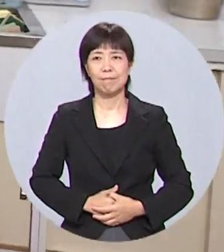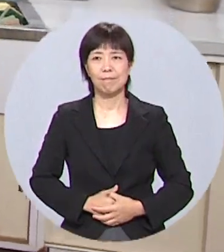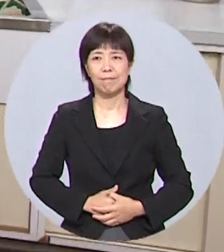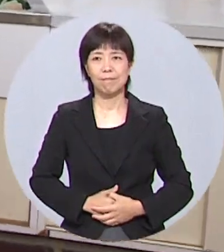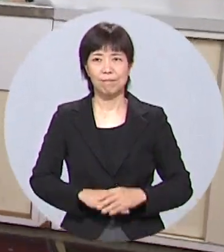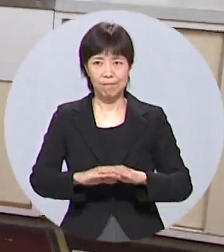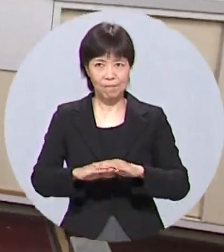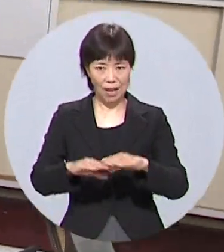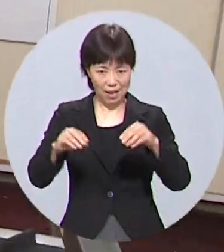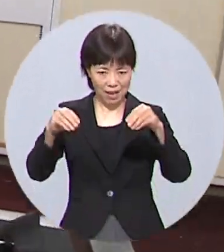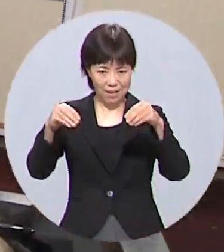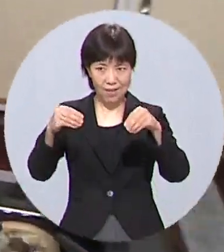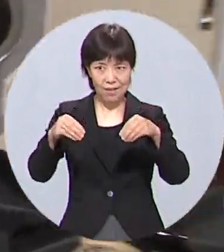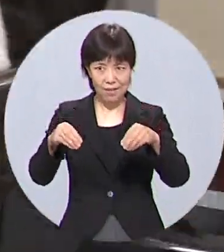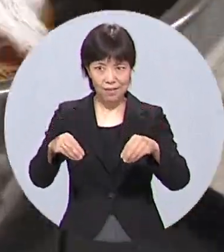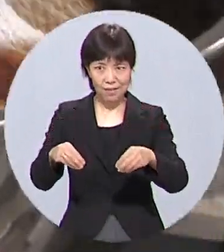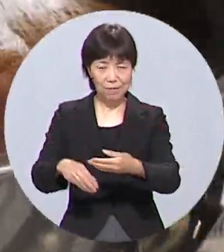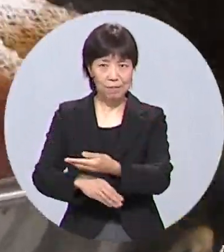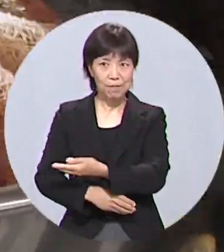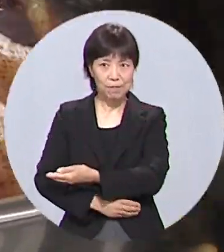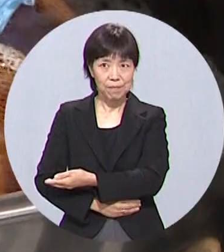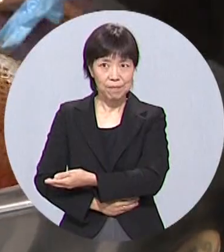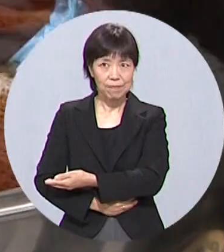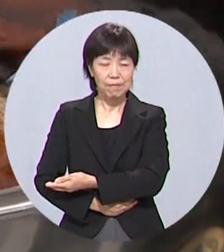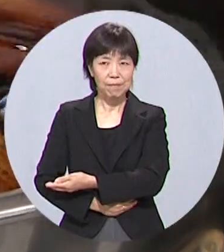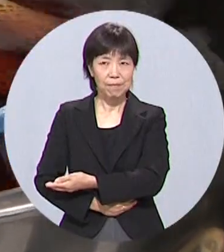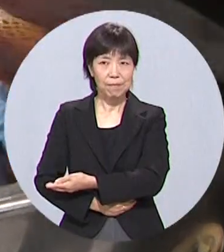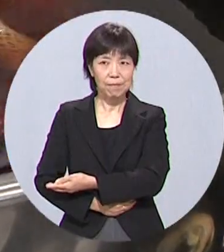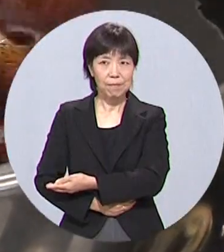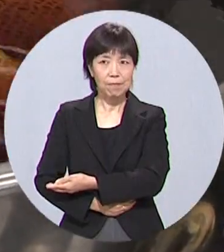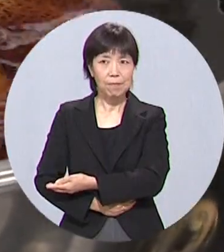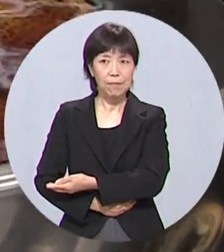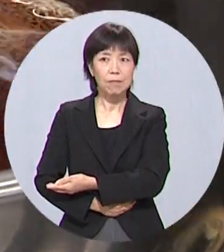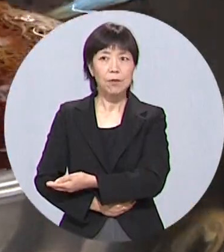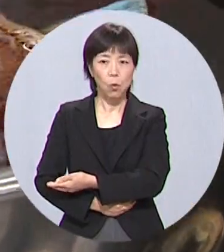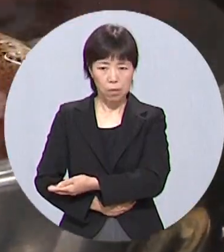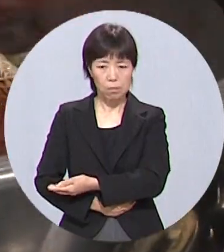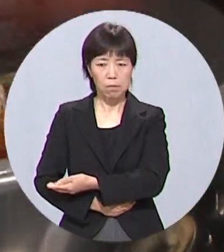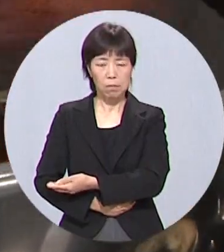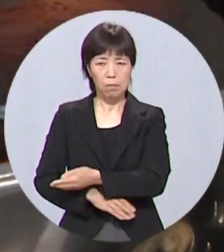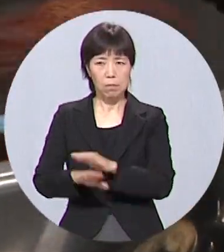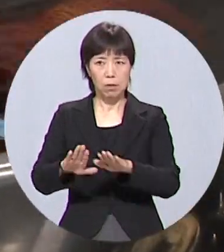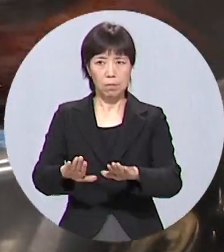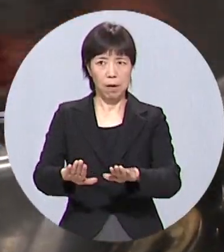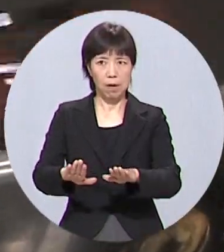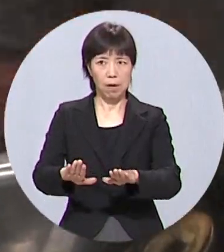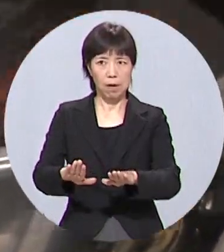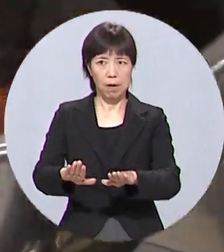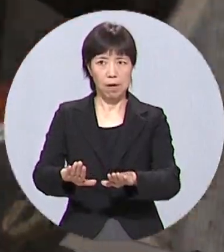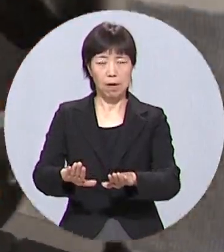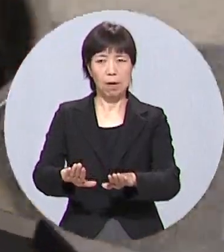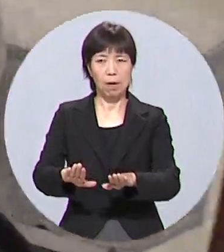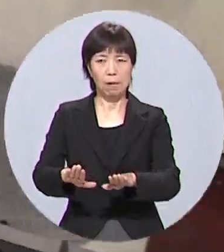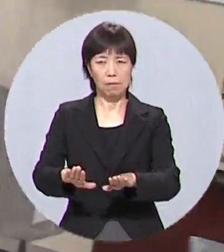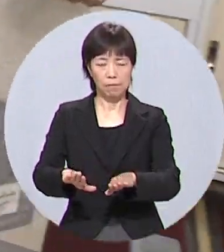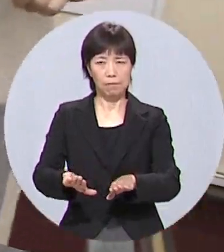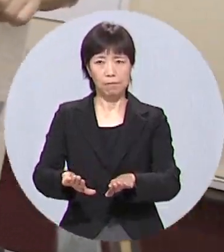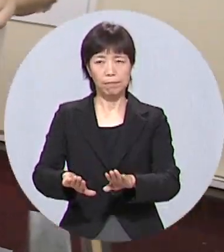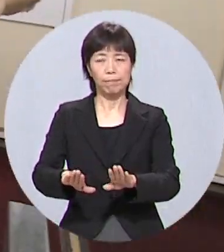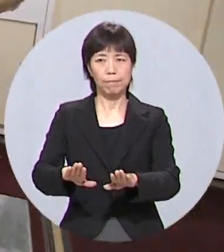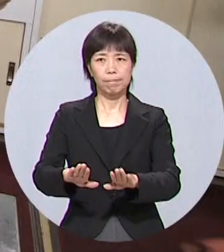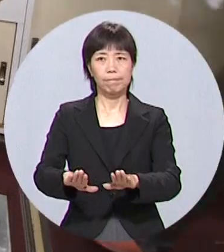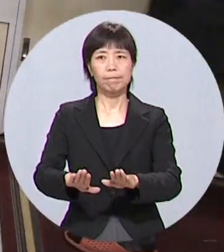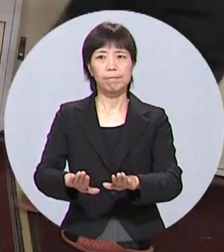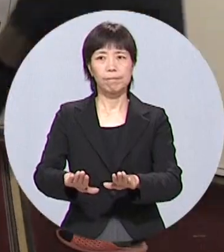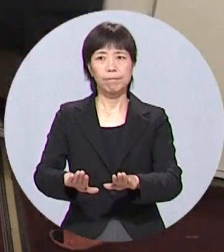いきます。さささささささささささ、 はい、はい、これでひたすら、 はい、 はい、 お、ひたすら、まあ、こうさ